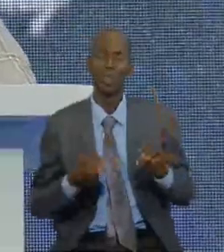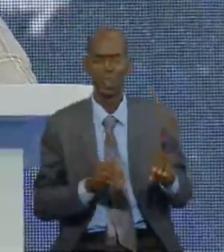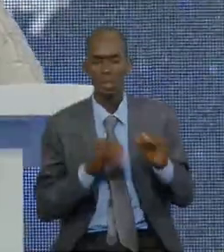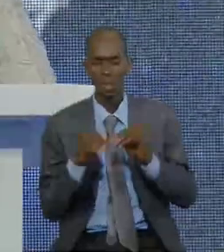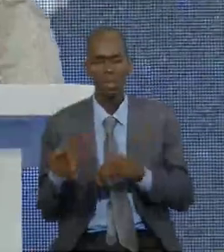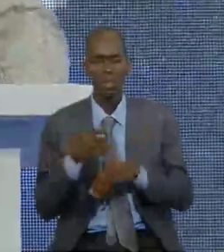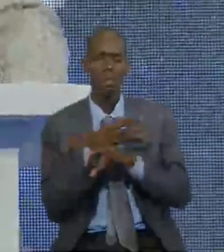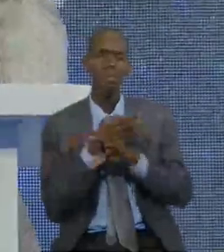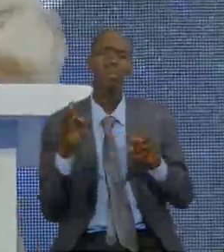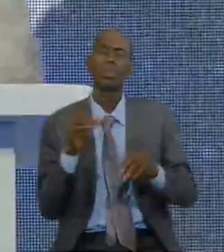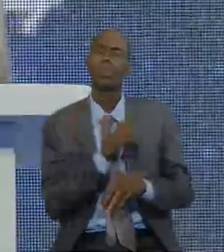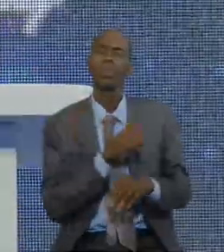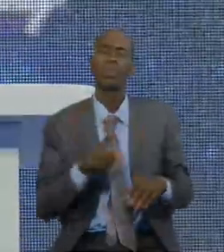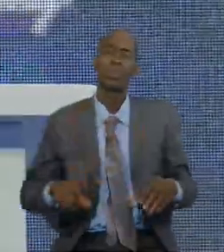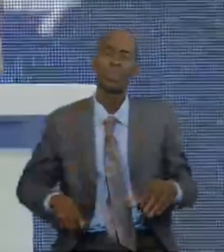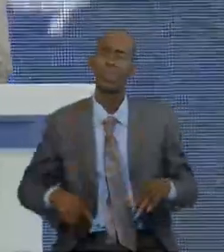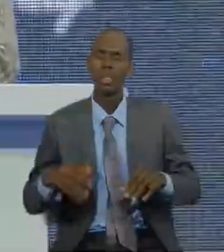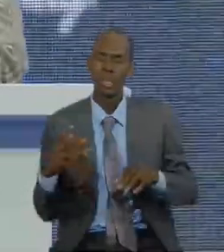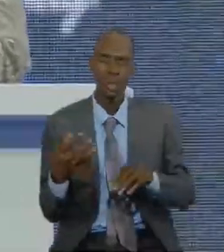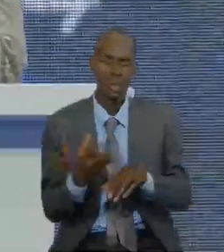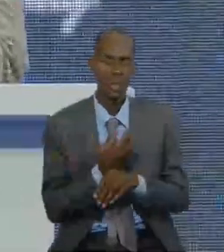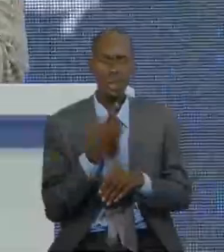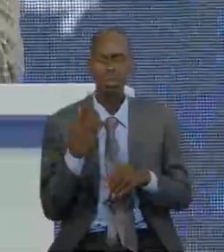affranchi le Seigneur